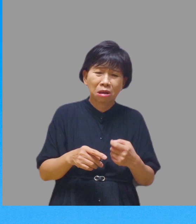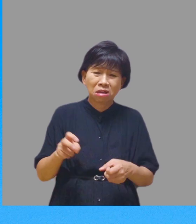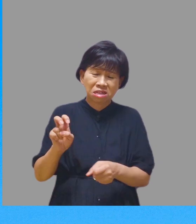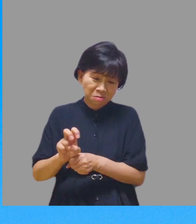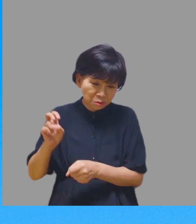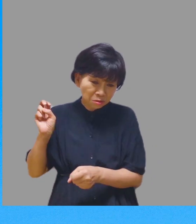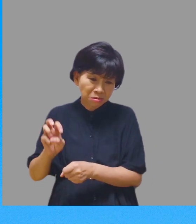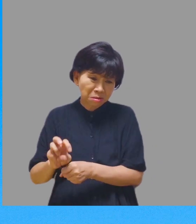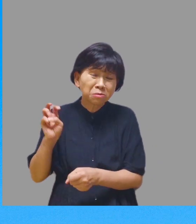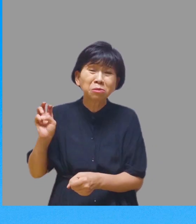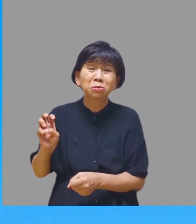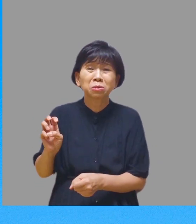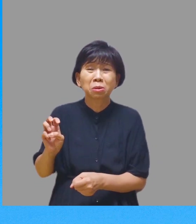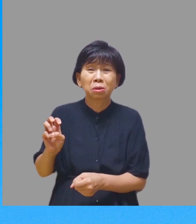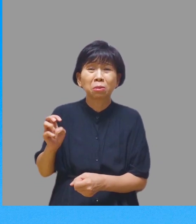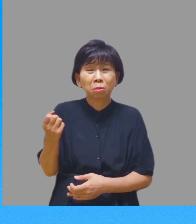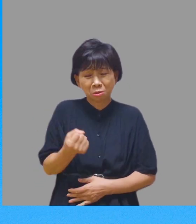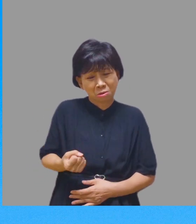상처 때문에